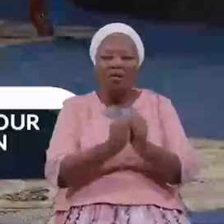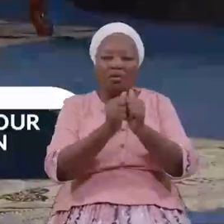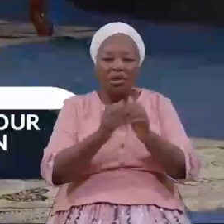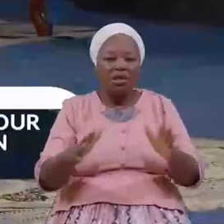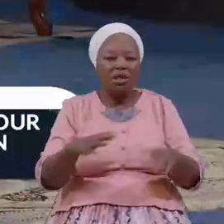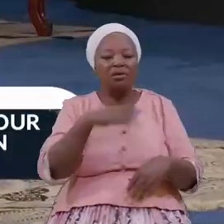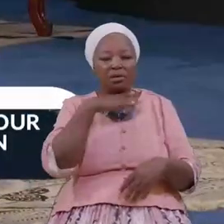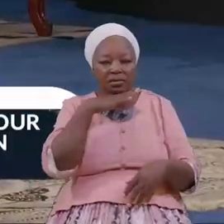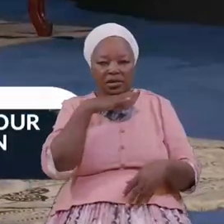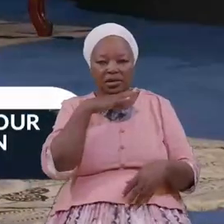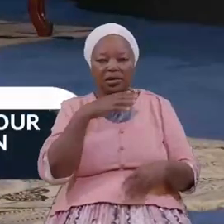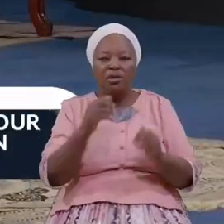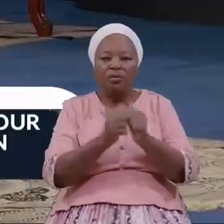sans